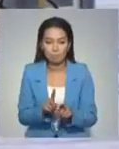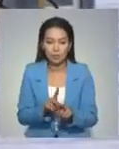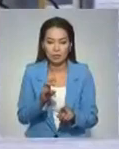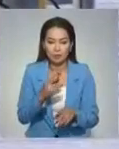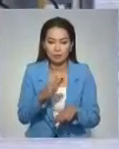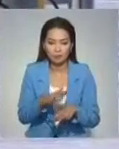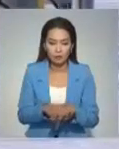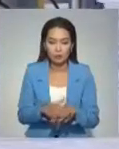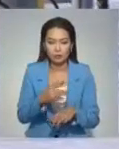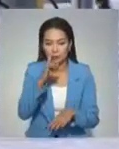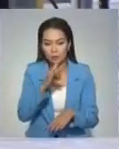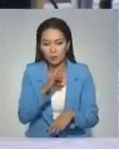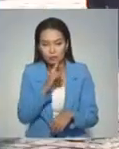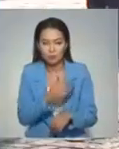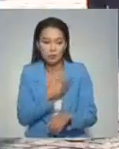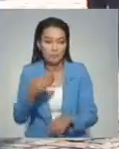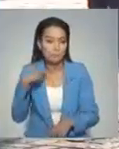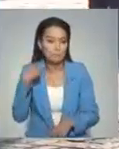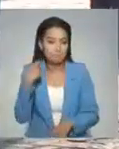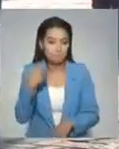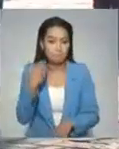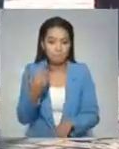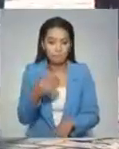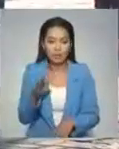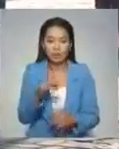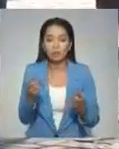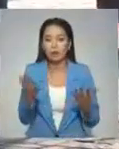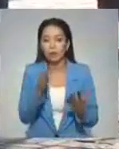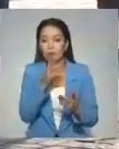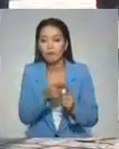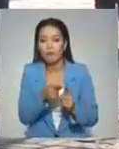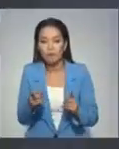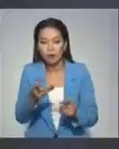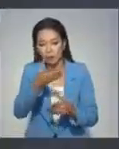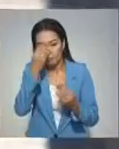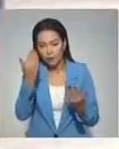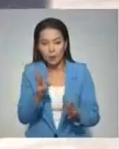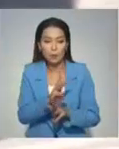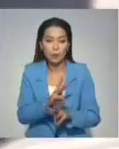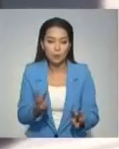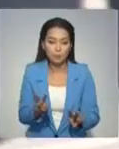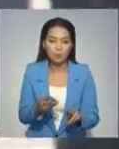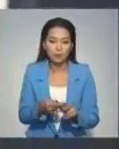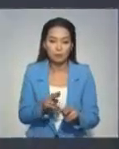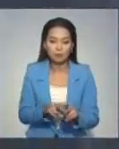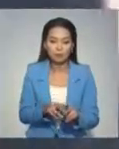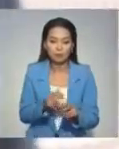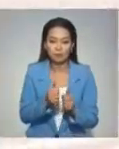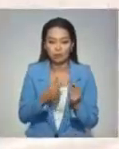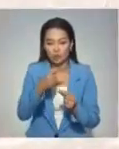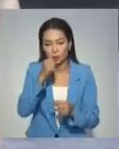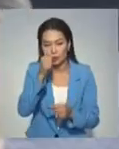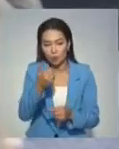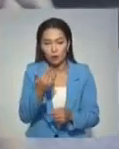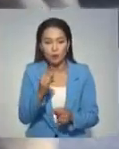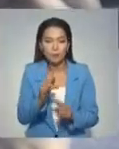Воспринятую казахстанцами инициативу президента на ура и на какое-то время подзабытую чиновниками реализуют через год. Счета